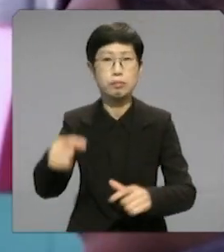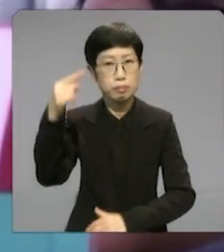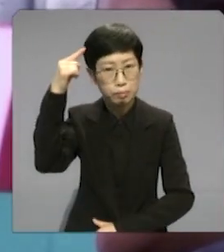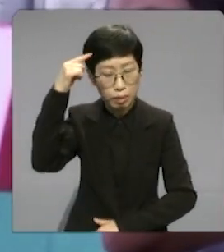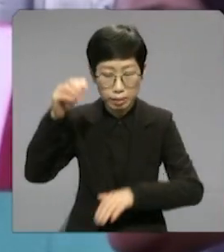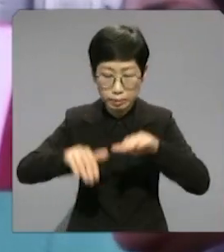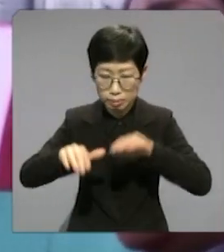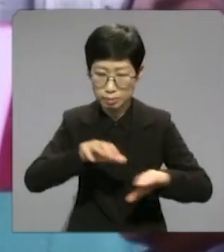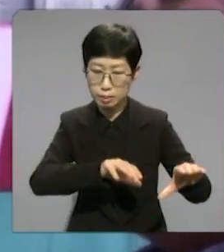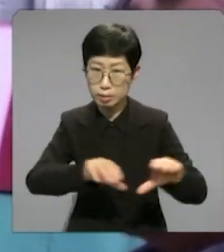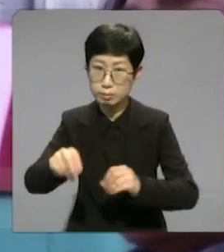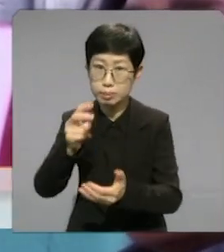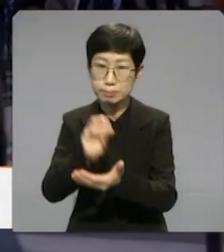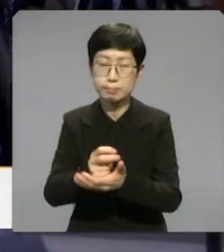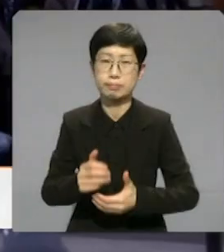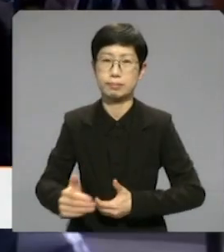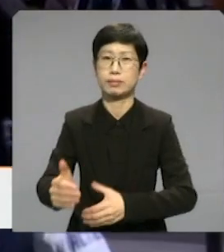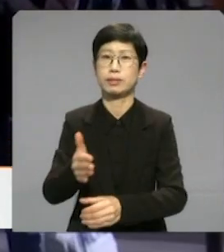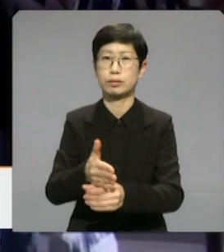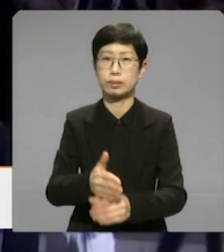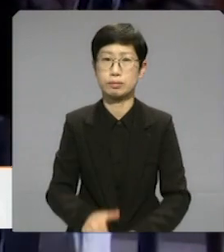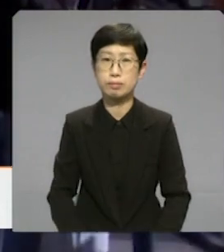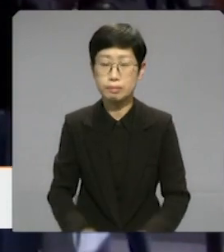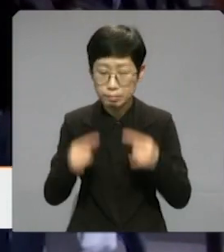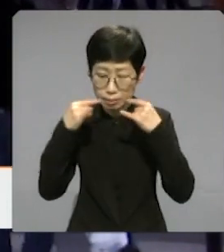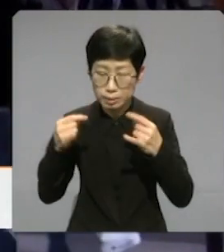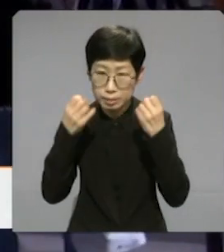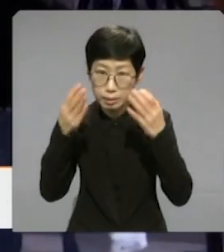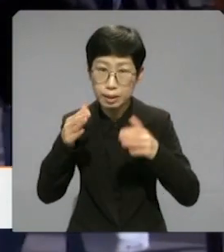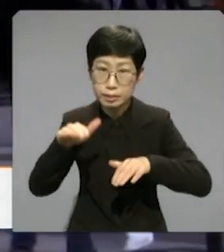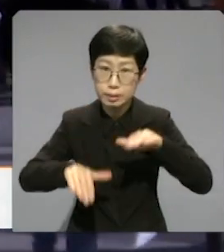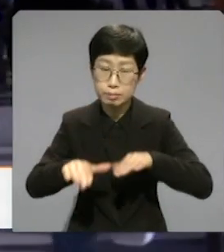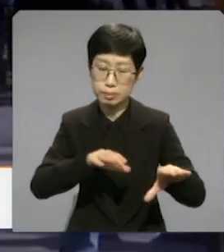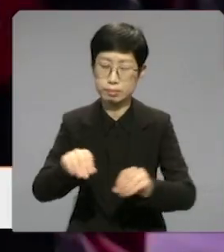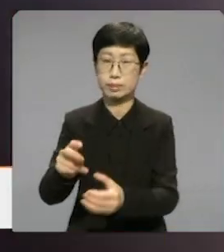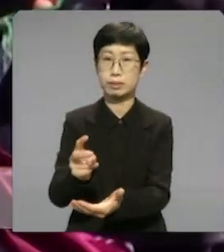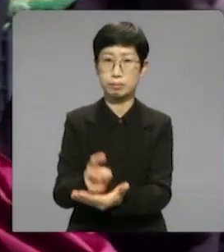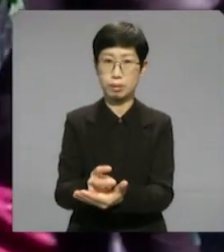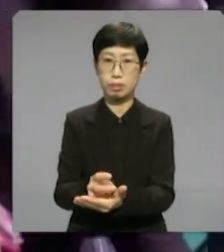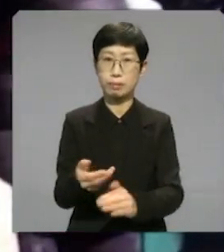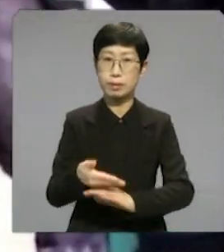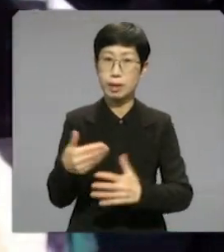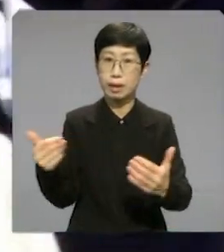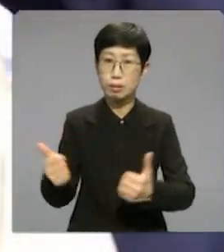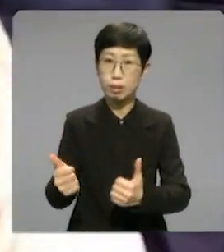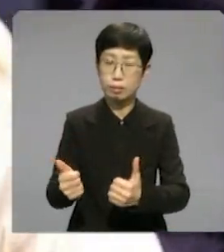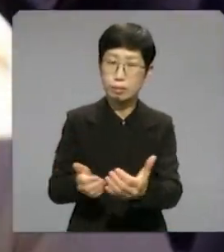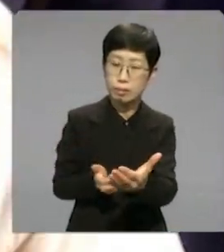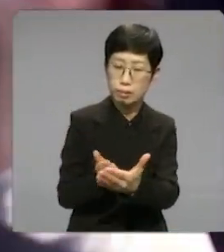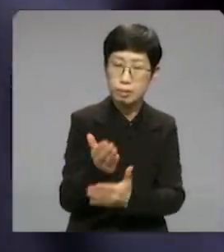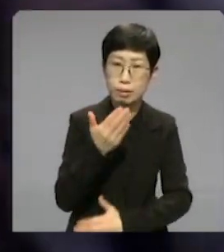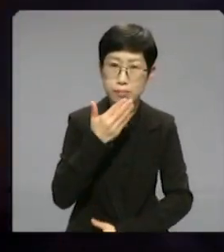차별 금지를 시행하고 있습니다. 프랑스의 새 차별 금지법이 상원의 문턱을